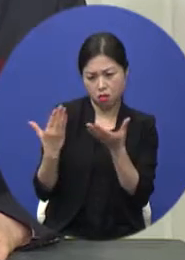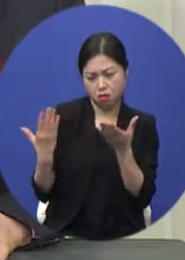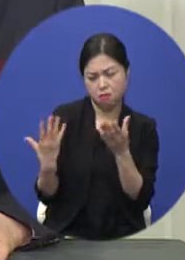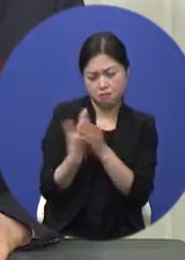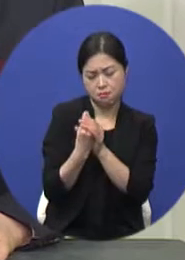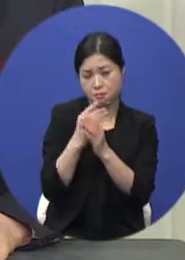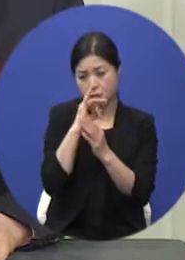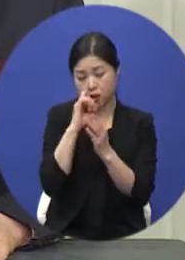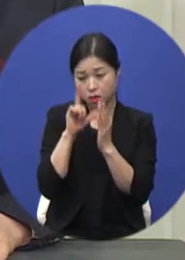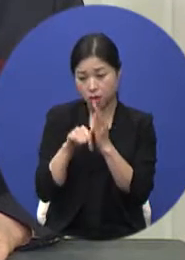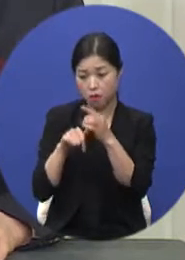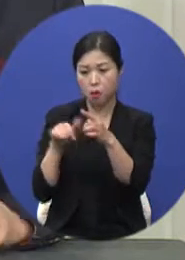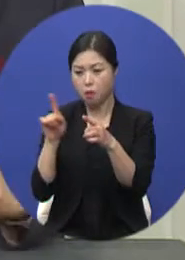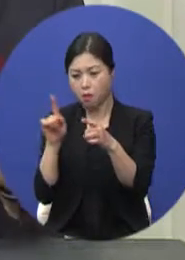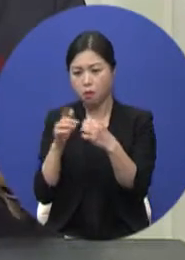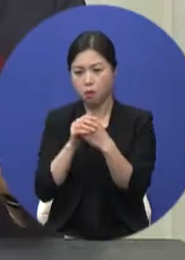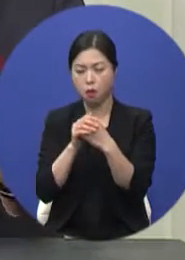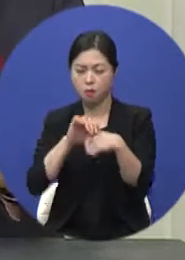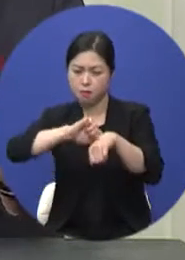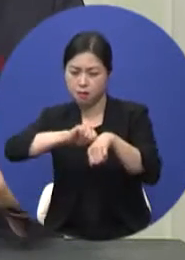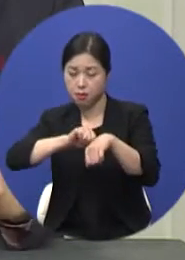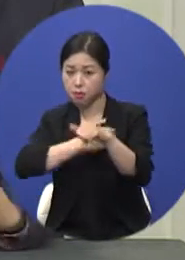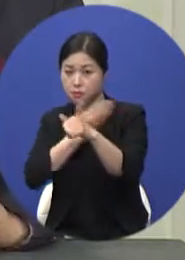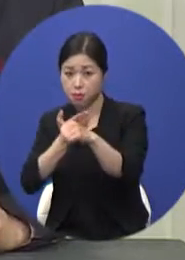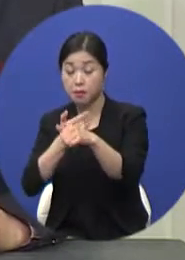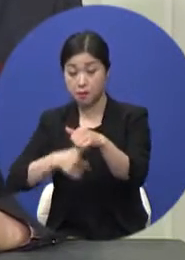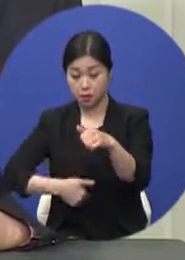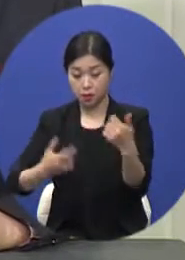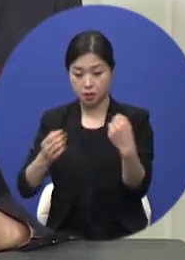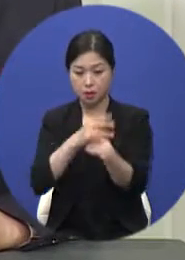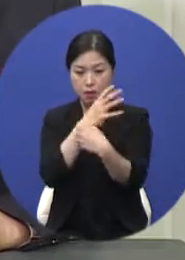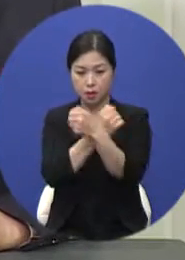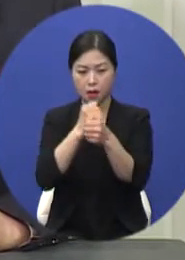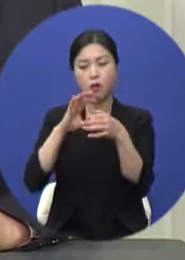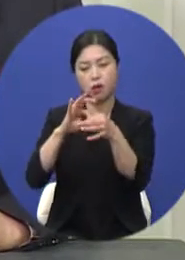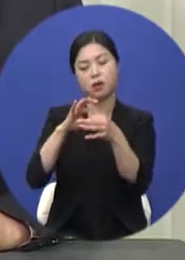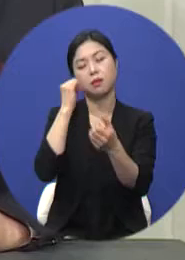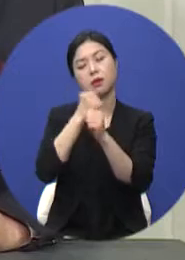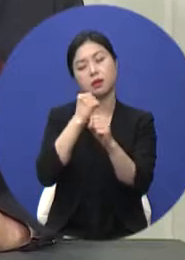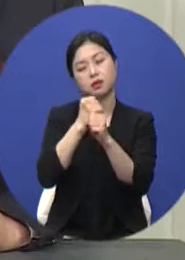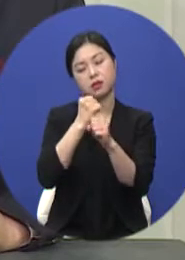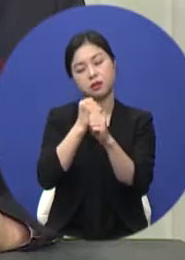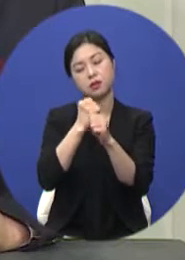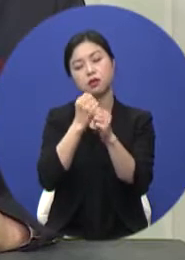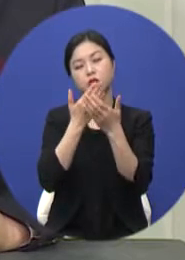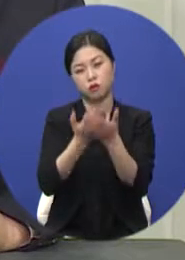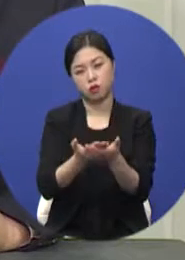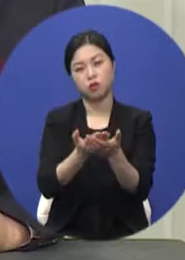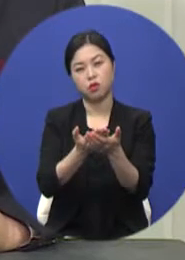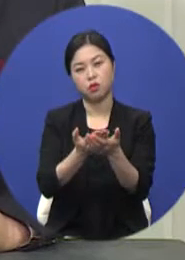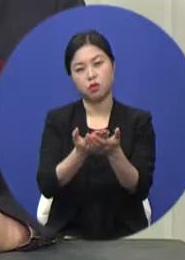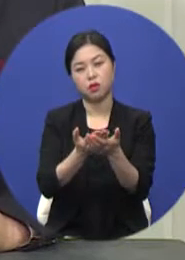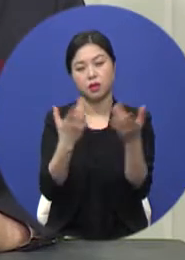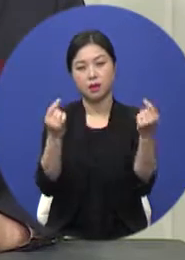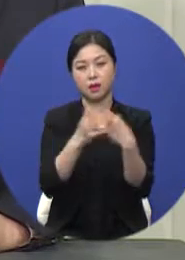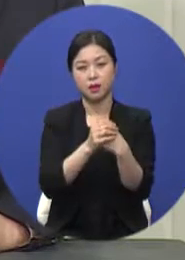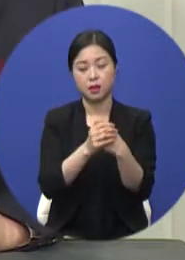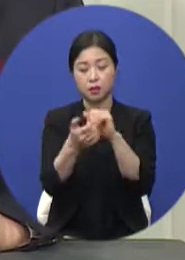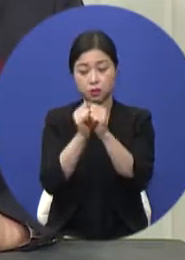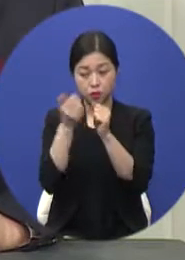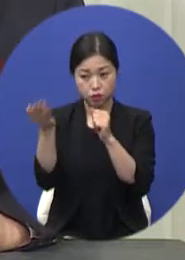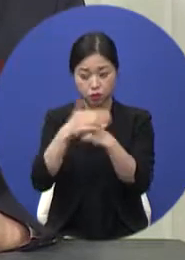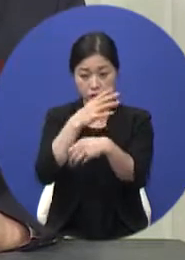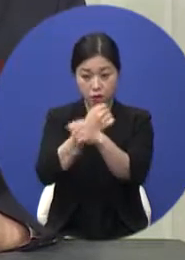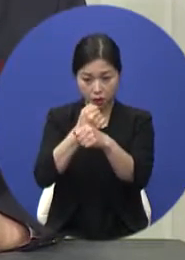경우에는 페널티 주는 형식으로 해서 확실하게 그 계약 관계를 갖다가 성립해 놓는 게 굉장히 좋을 것 같아요. 그러니까 주식을 주면서 계약 관계로